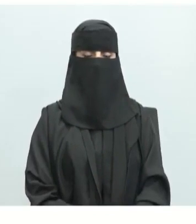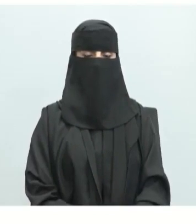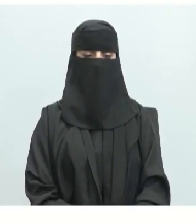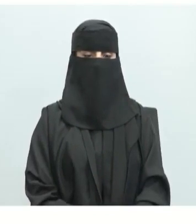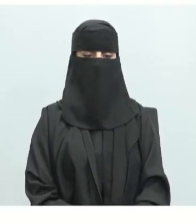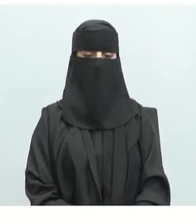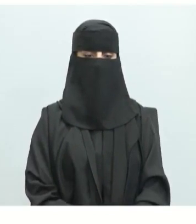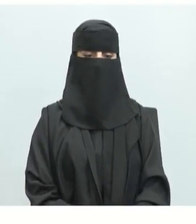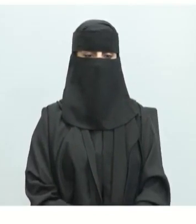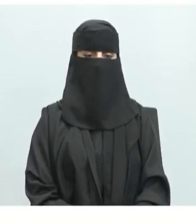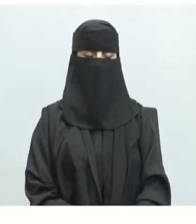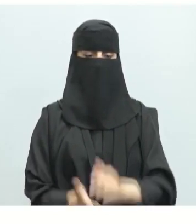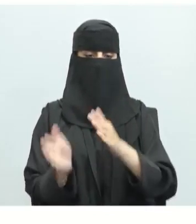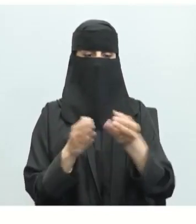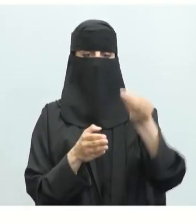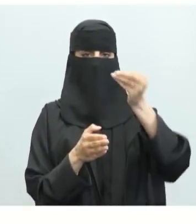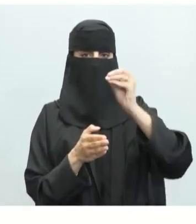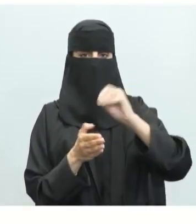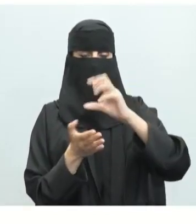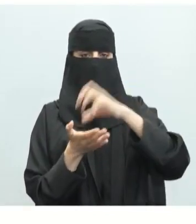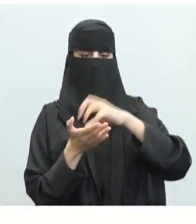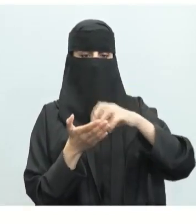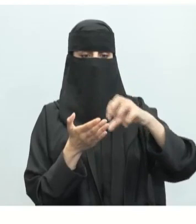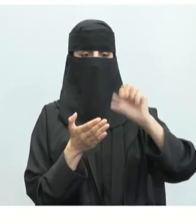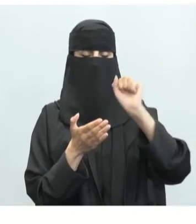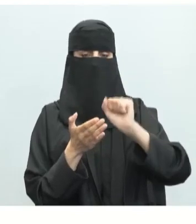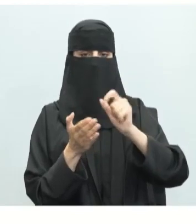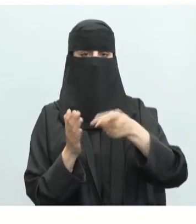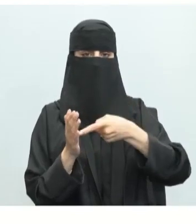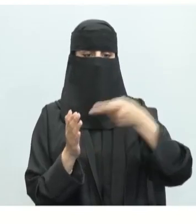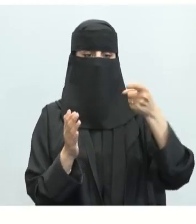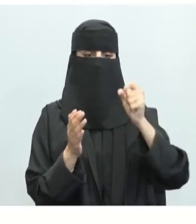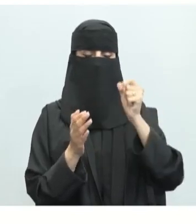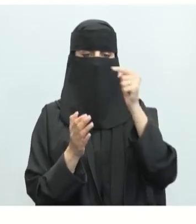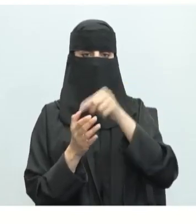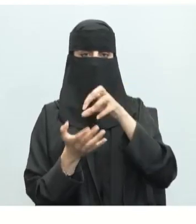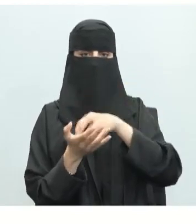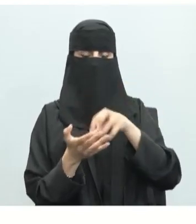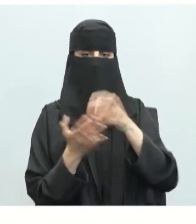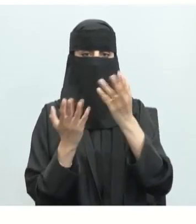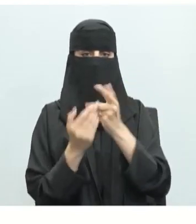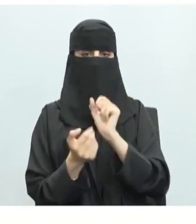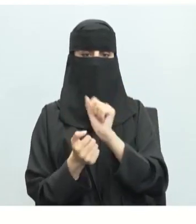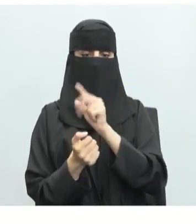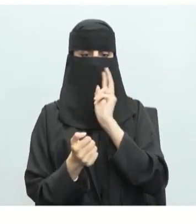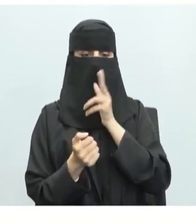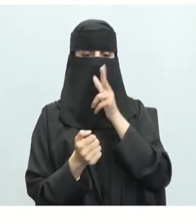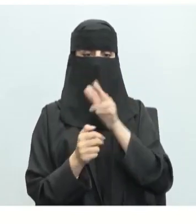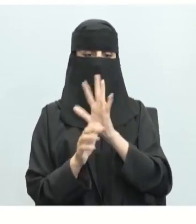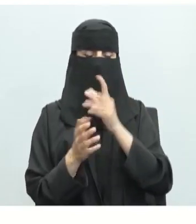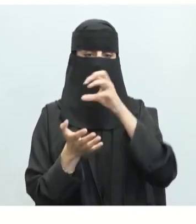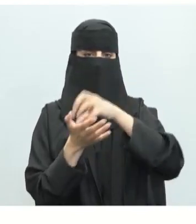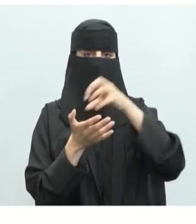لنا. هنا أضع أركان الاستثناء في مكانها المناسب. نقول أن